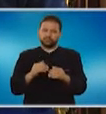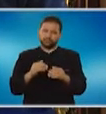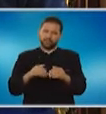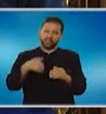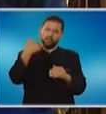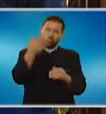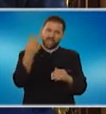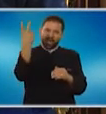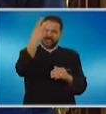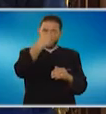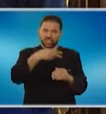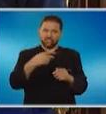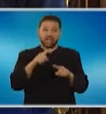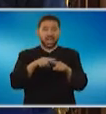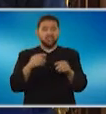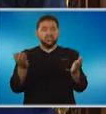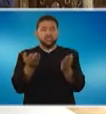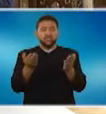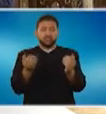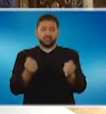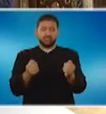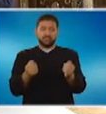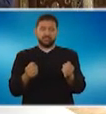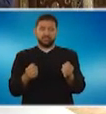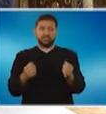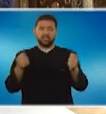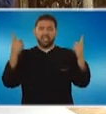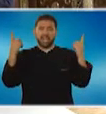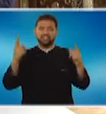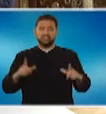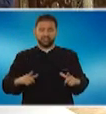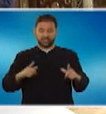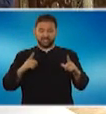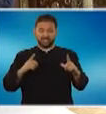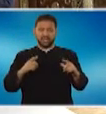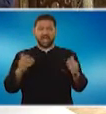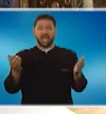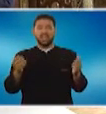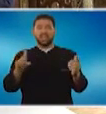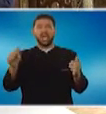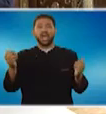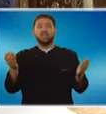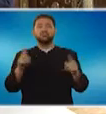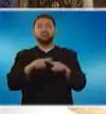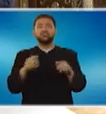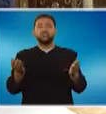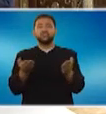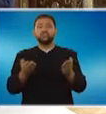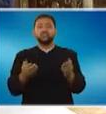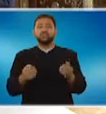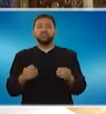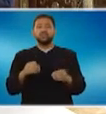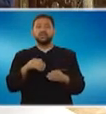Urmează apoi înțelegerea textului respectiv. Și în fine, trăirea textului nicăieri altundeva decât